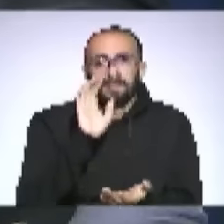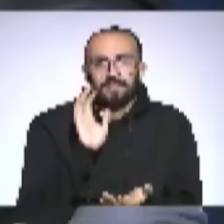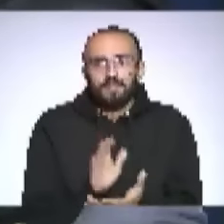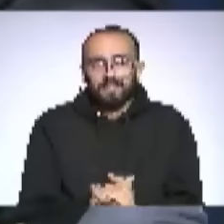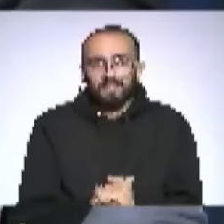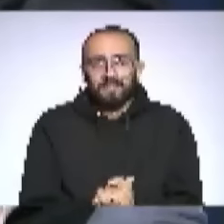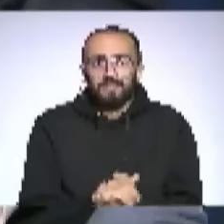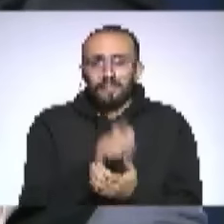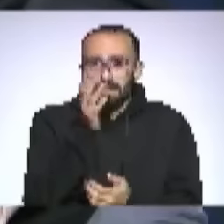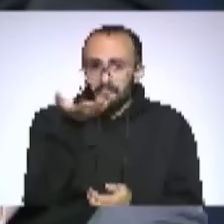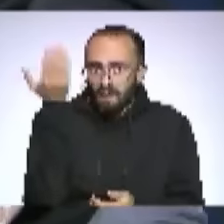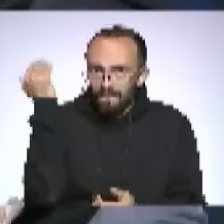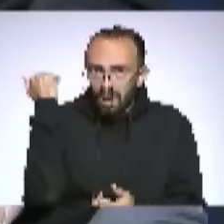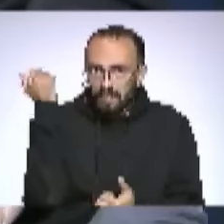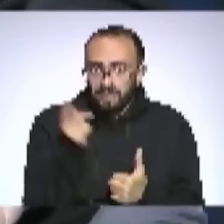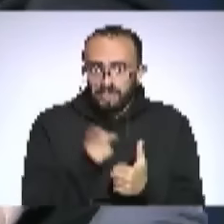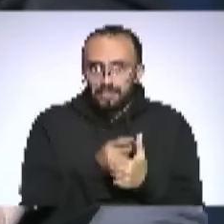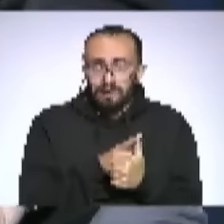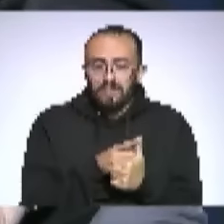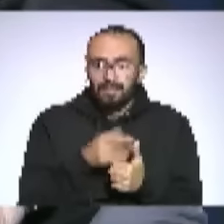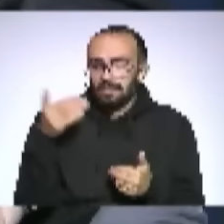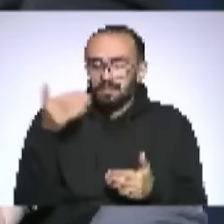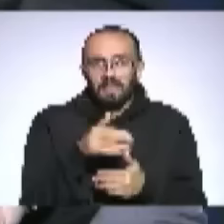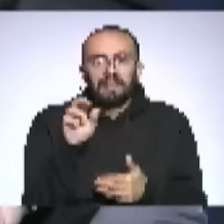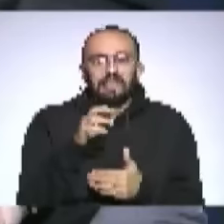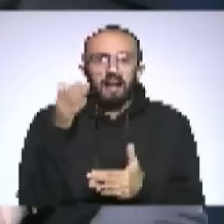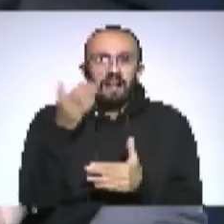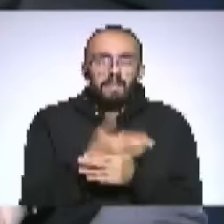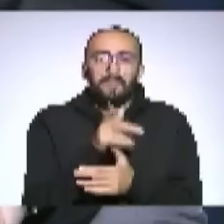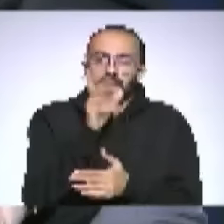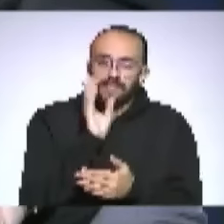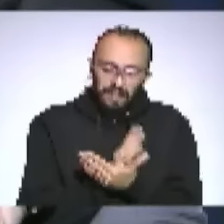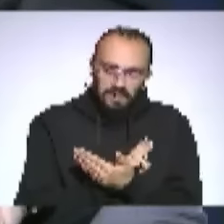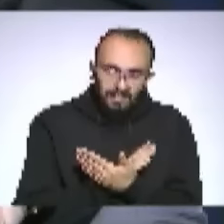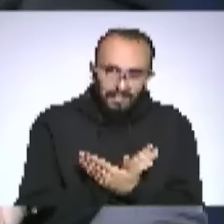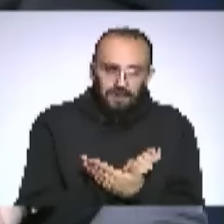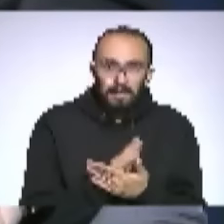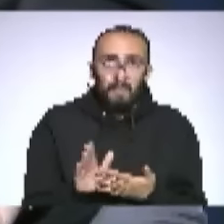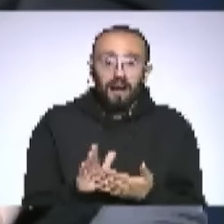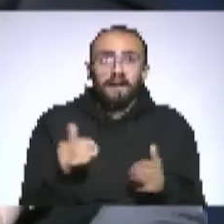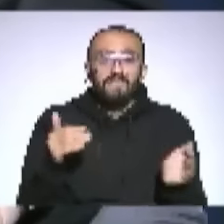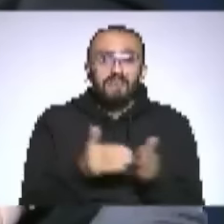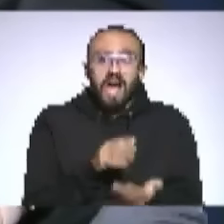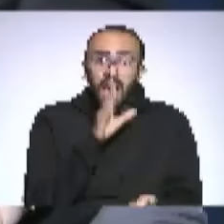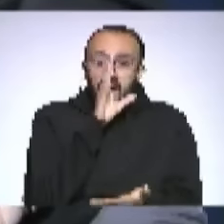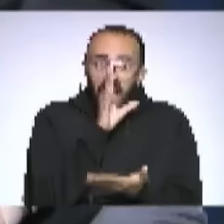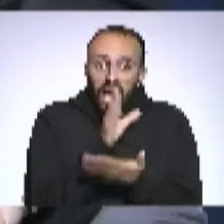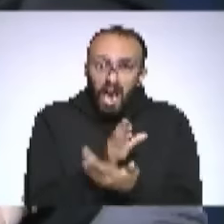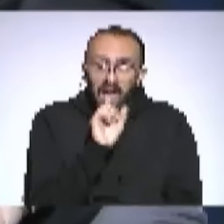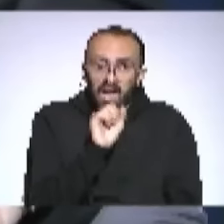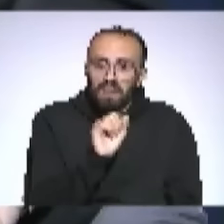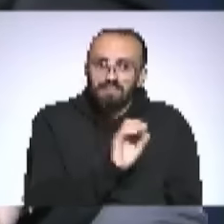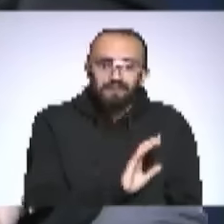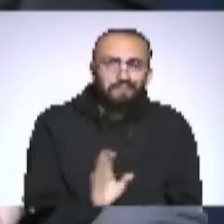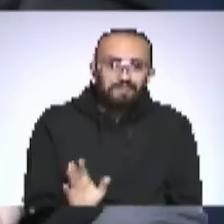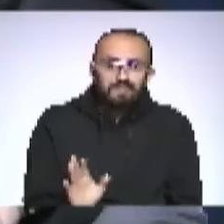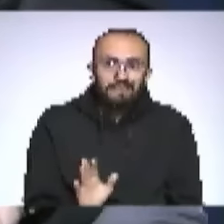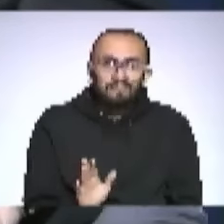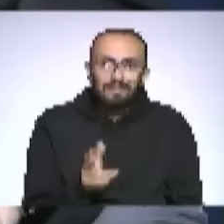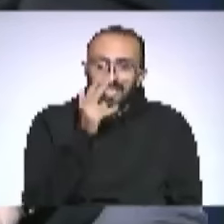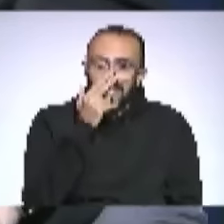انت في المره اللي فاتت بتدخل من الكنيسه سمحتي فسقط حقك في كل ما